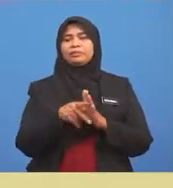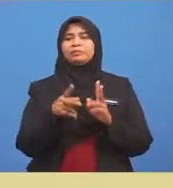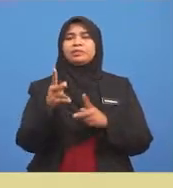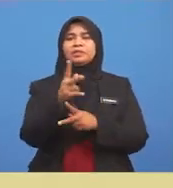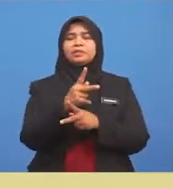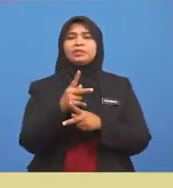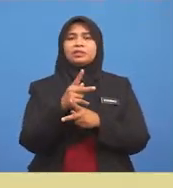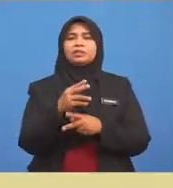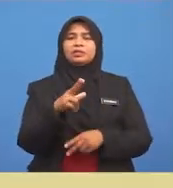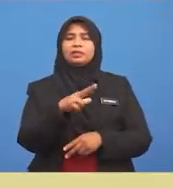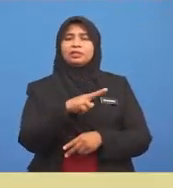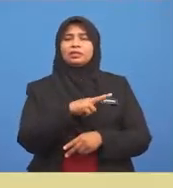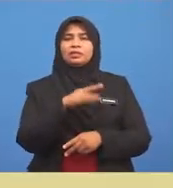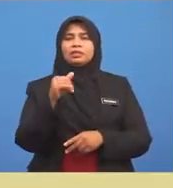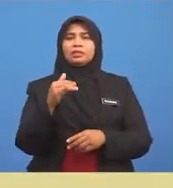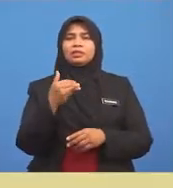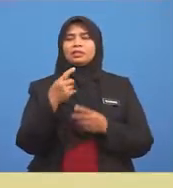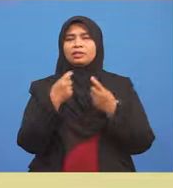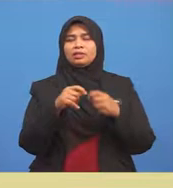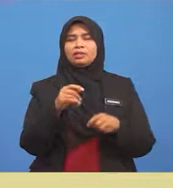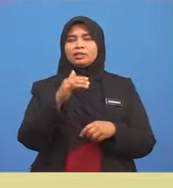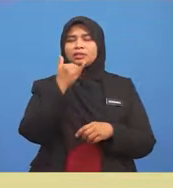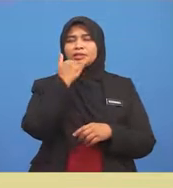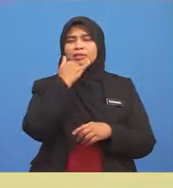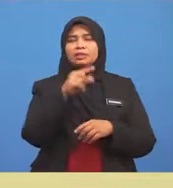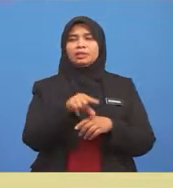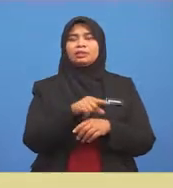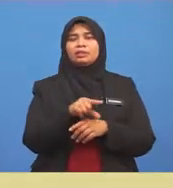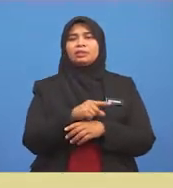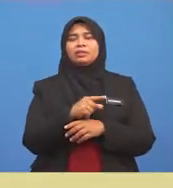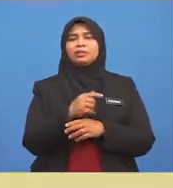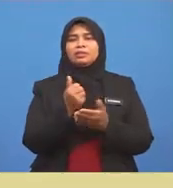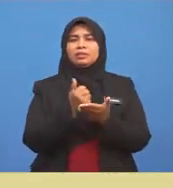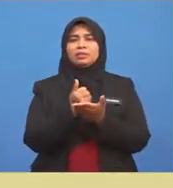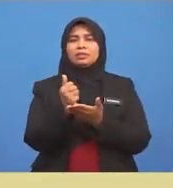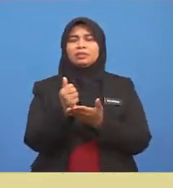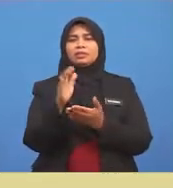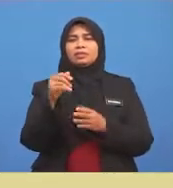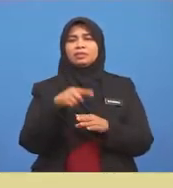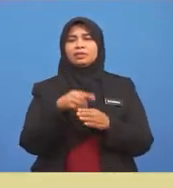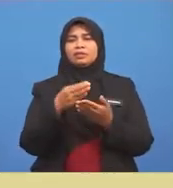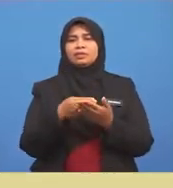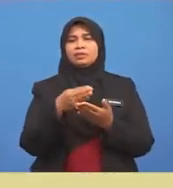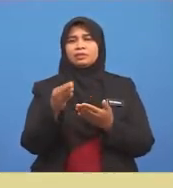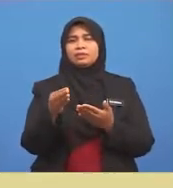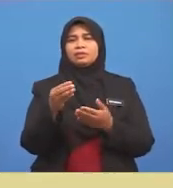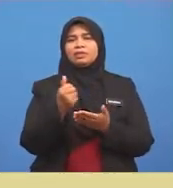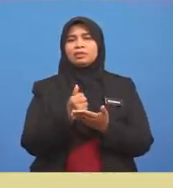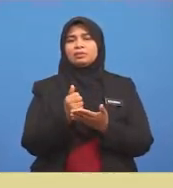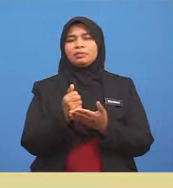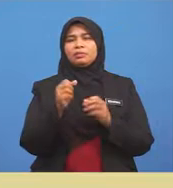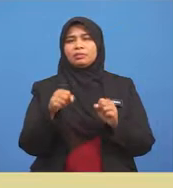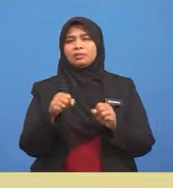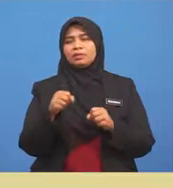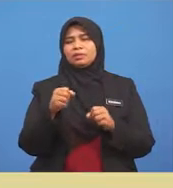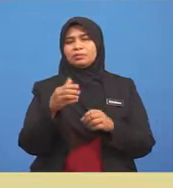Penjaga harta yang telah menyalahgunakan amanah yang telah diberikan boleh menyebabkan